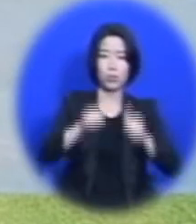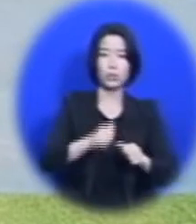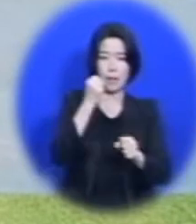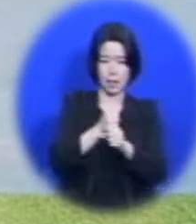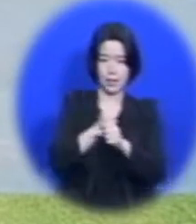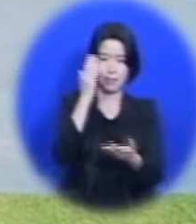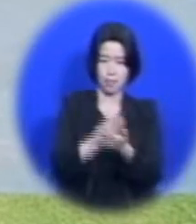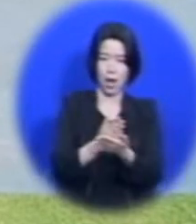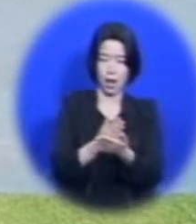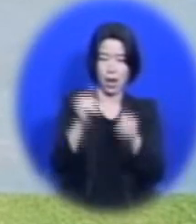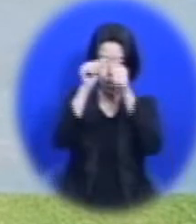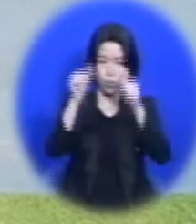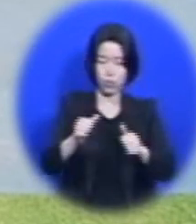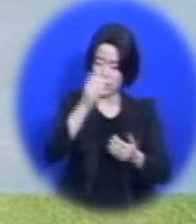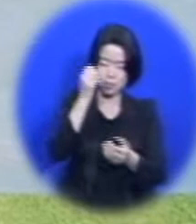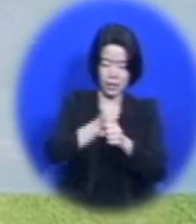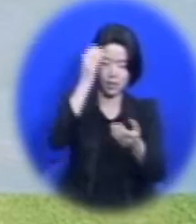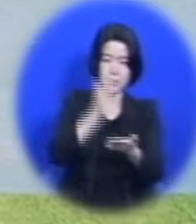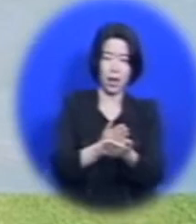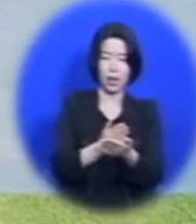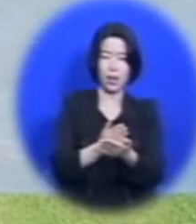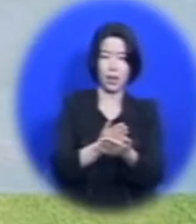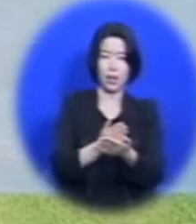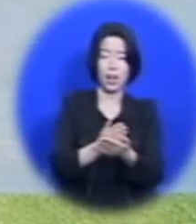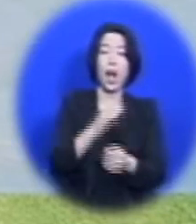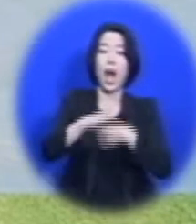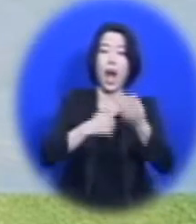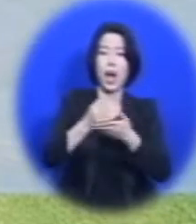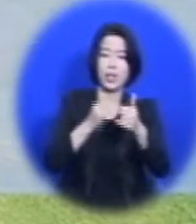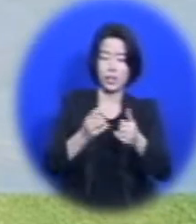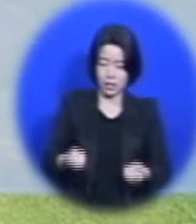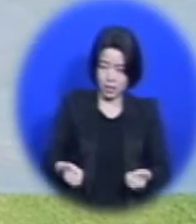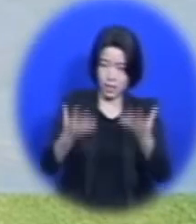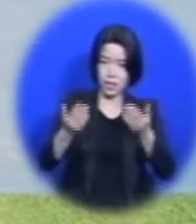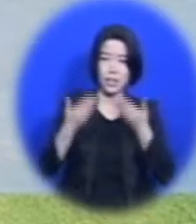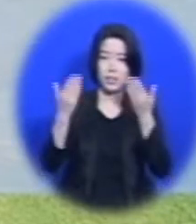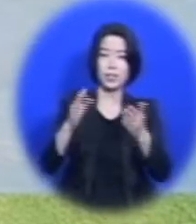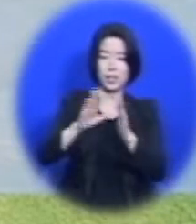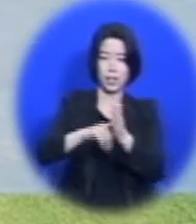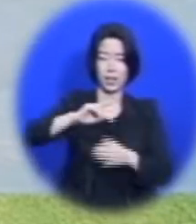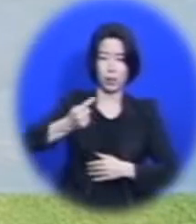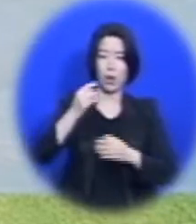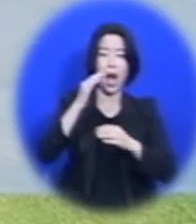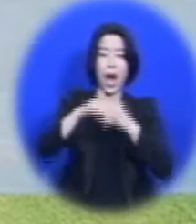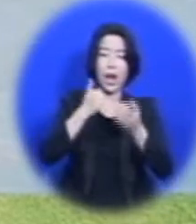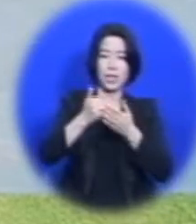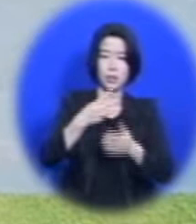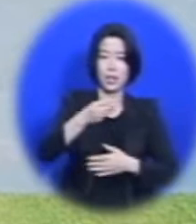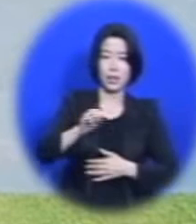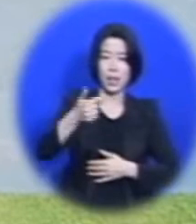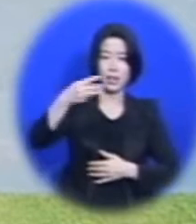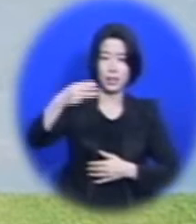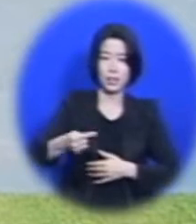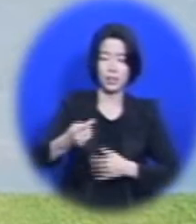것이었어요. 우상을 만들지 마, 우상을 만들지 마. 하나님께 제사를 드릴 때도 하나님은 텐트 같은 성막